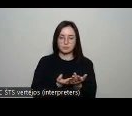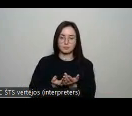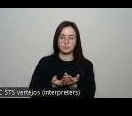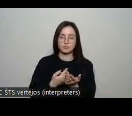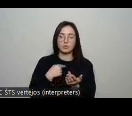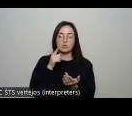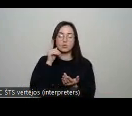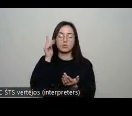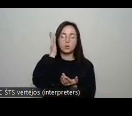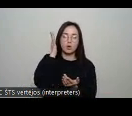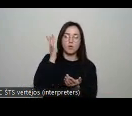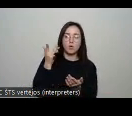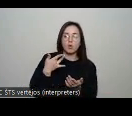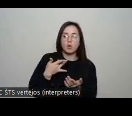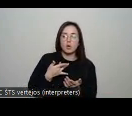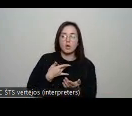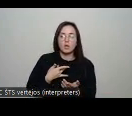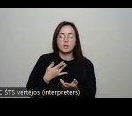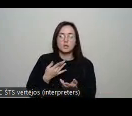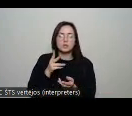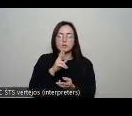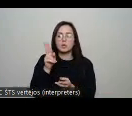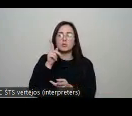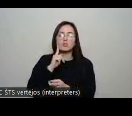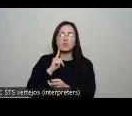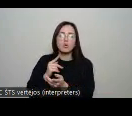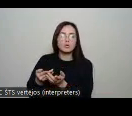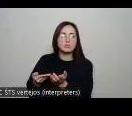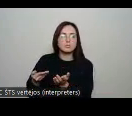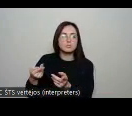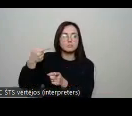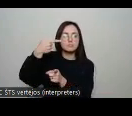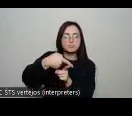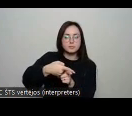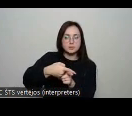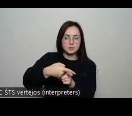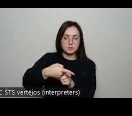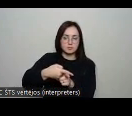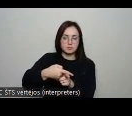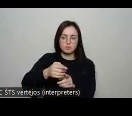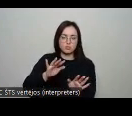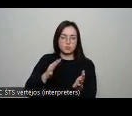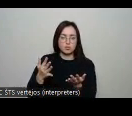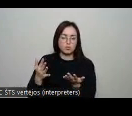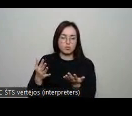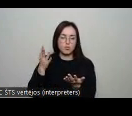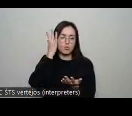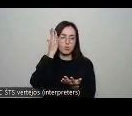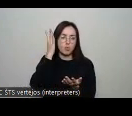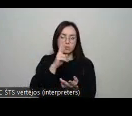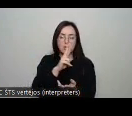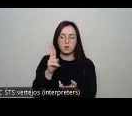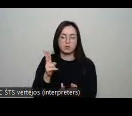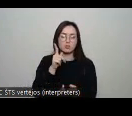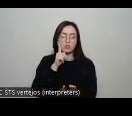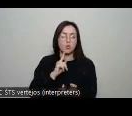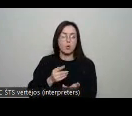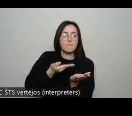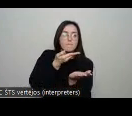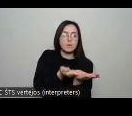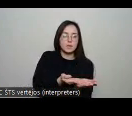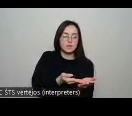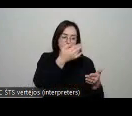Aš tik tai galvoju, gal yra kokių nors pastabų dėl to sąrašo ir ar mums reikėtų pastabų. Gal kas norėtų pakomentuoti tą